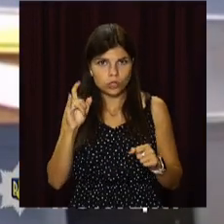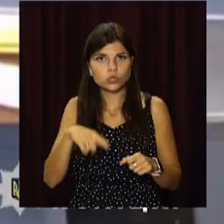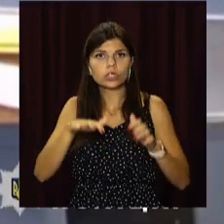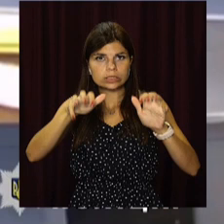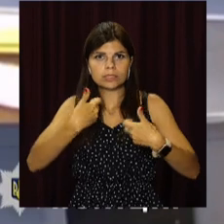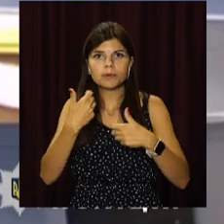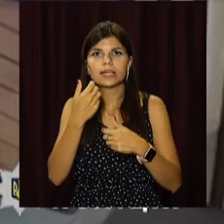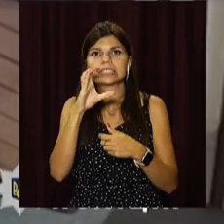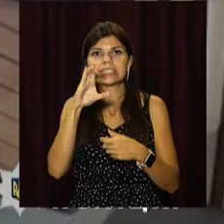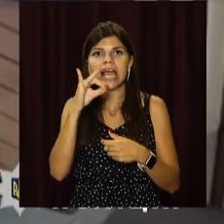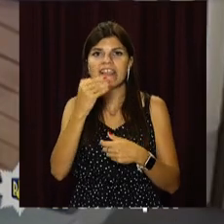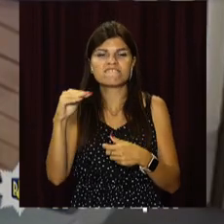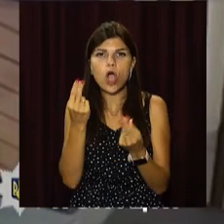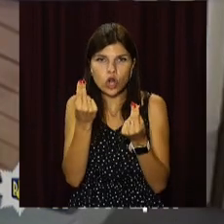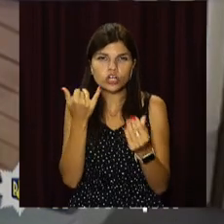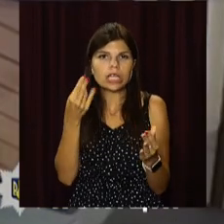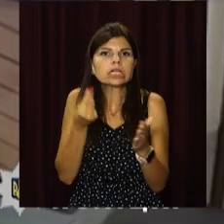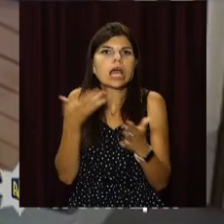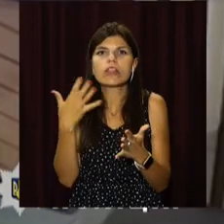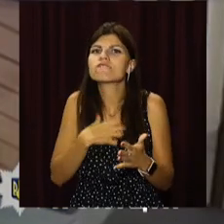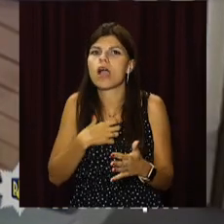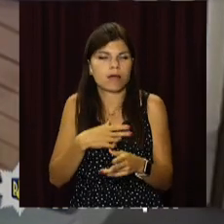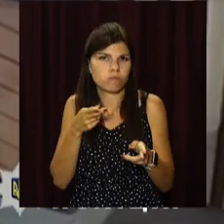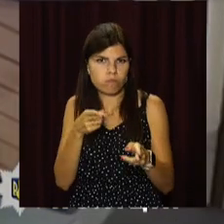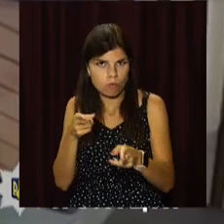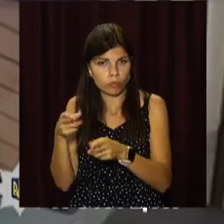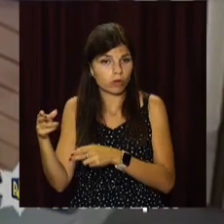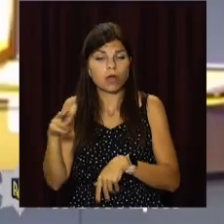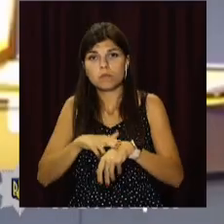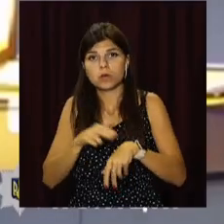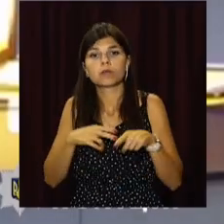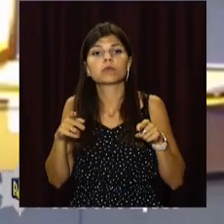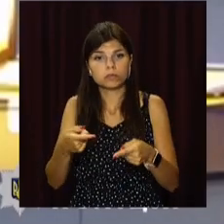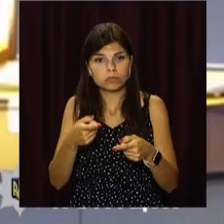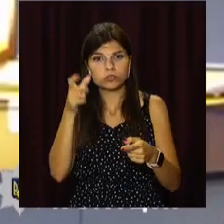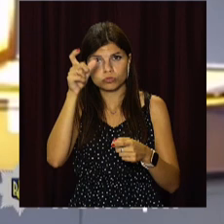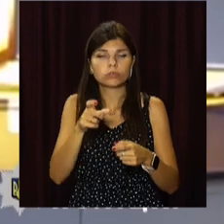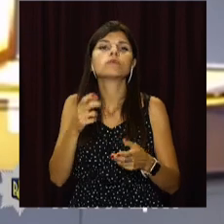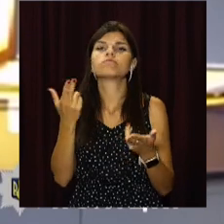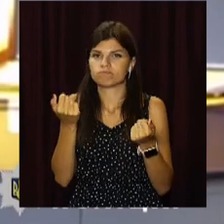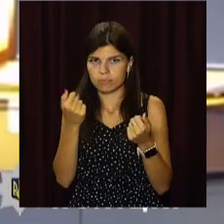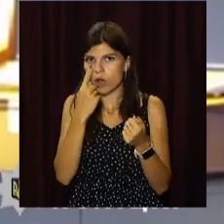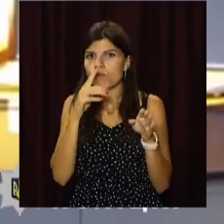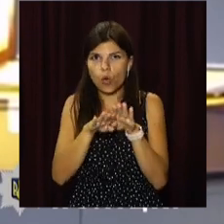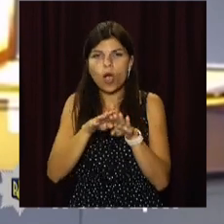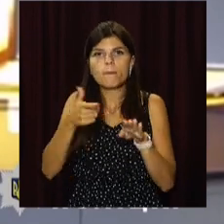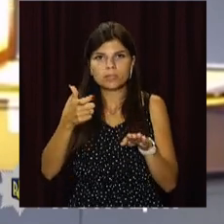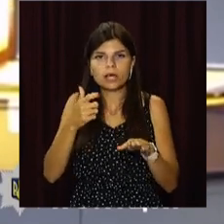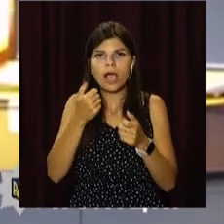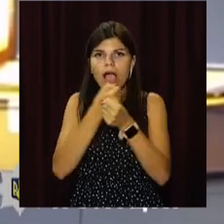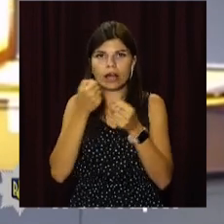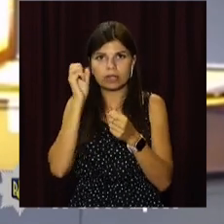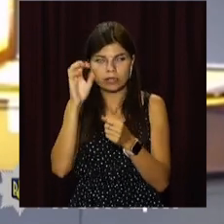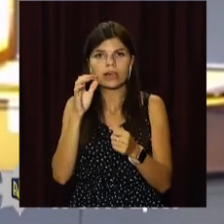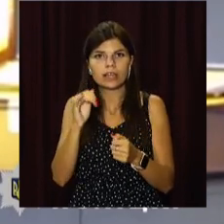забирали сейфи з грошима та інші цінні речі. Під час обшуків правоохоронці вилучили предмети схожі на пістолет, гранату